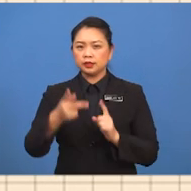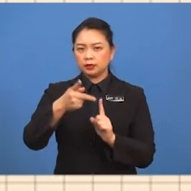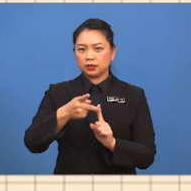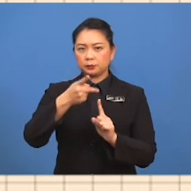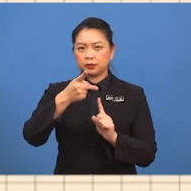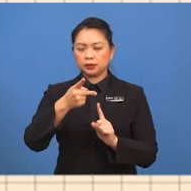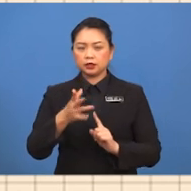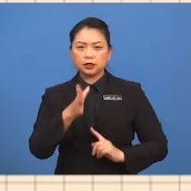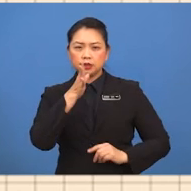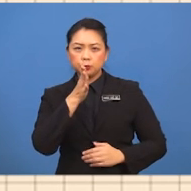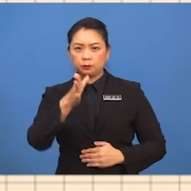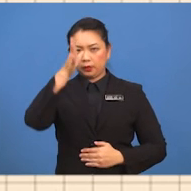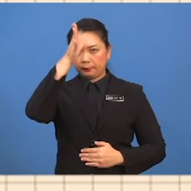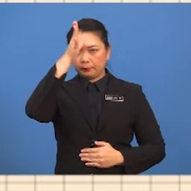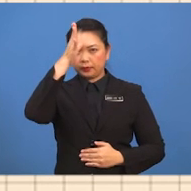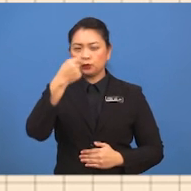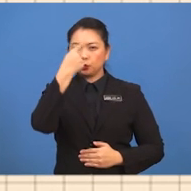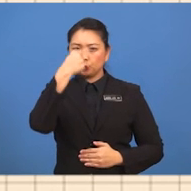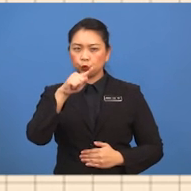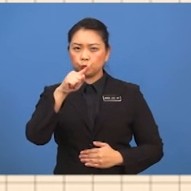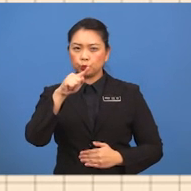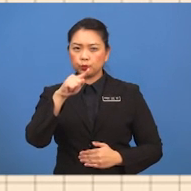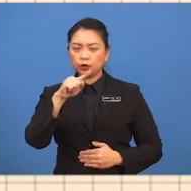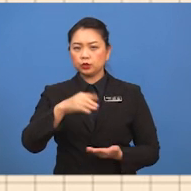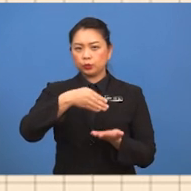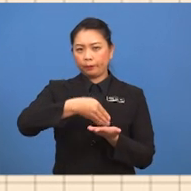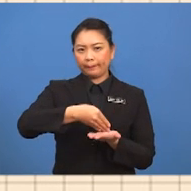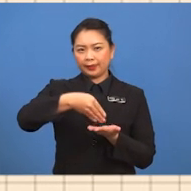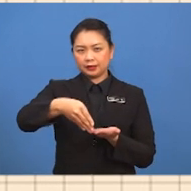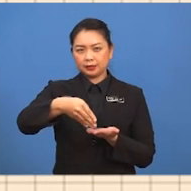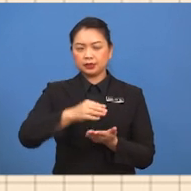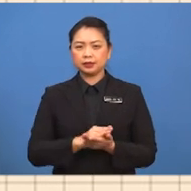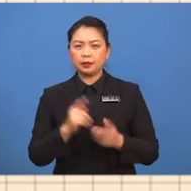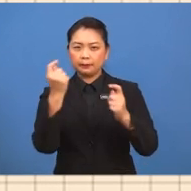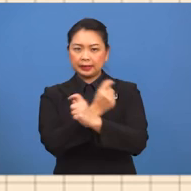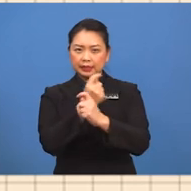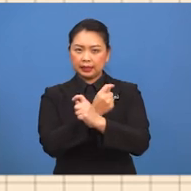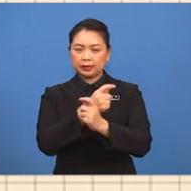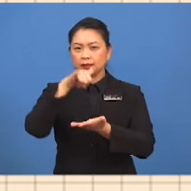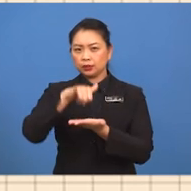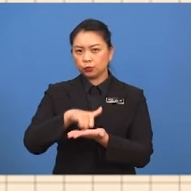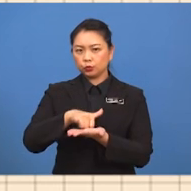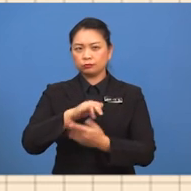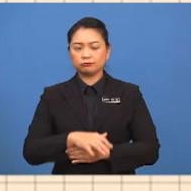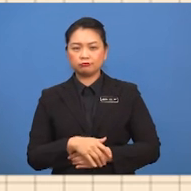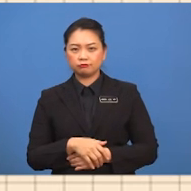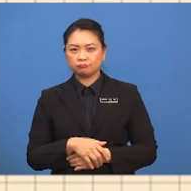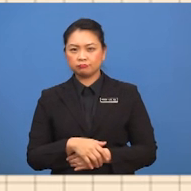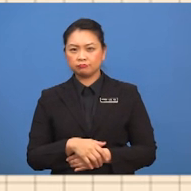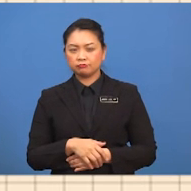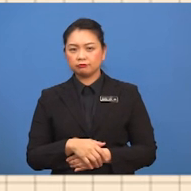daripada ibu bapa untuk perbelanjaan pertandingan tersebut.